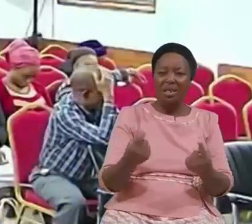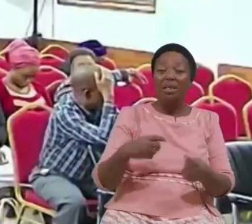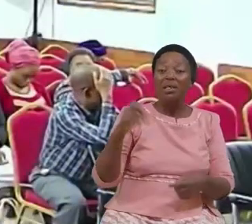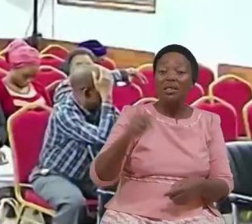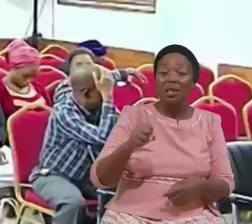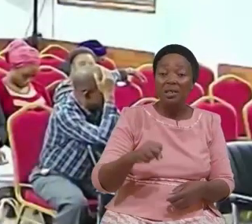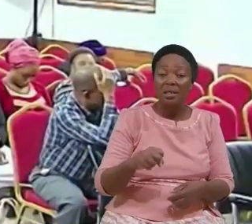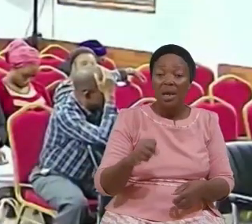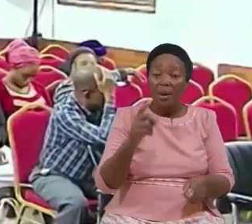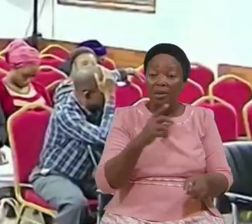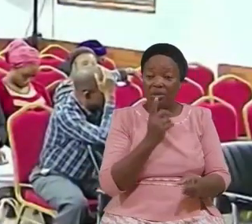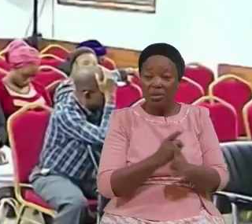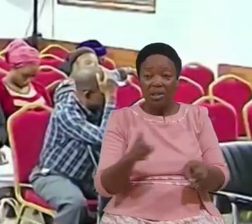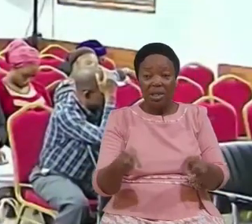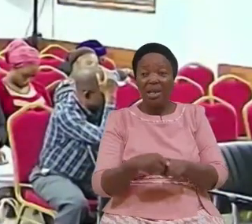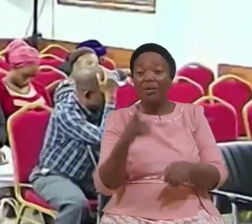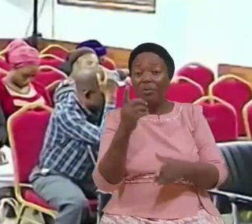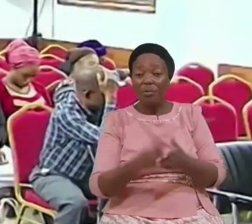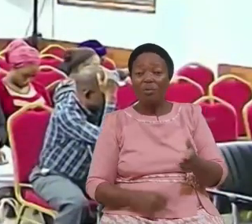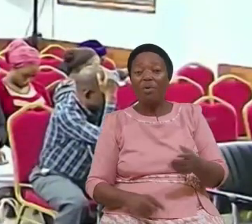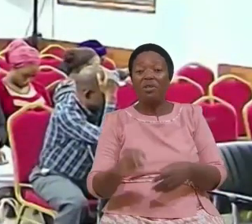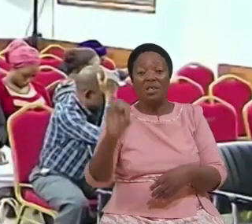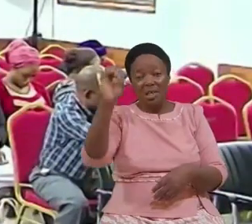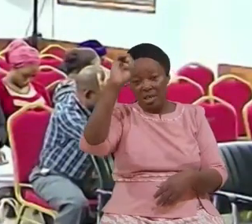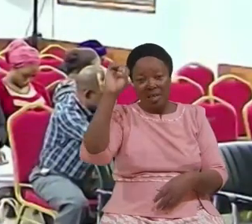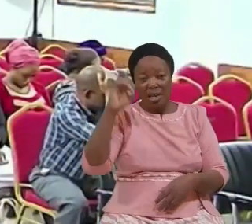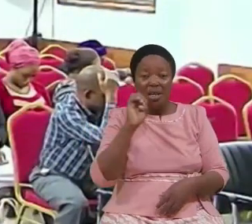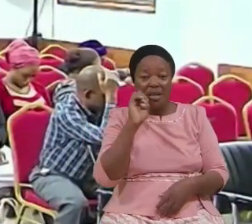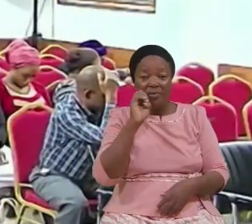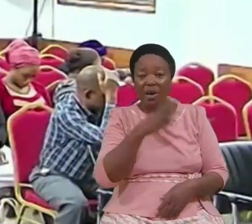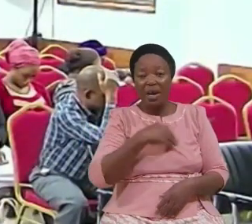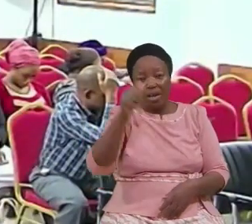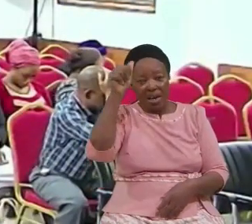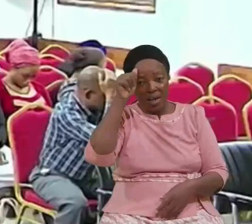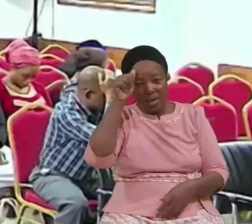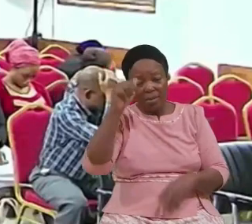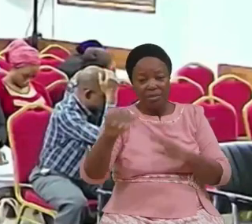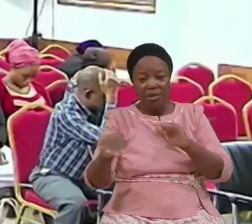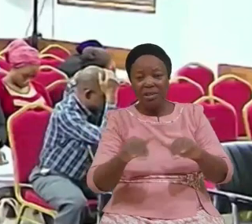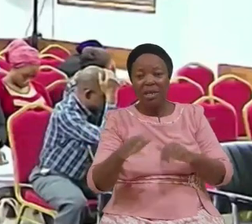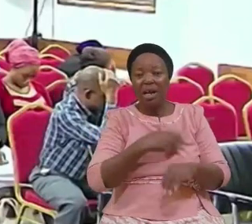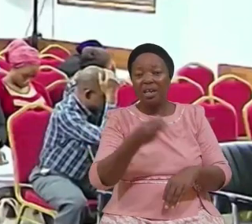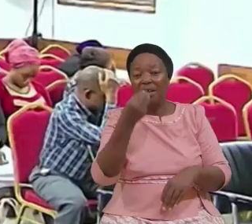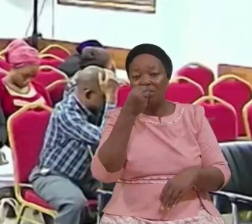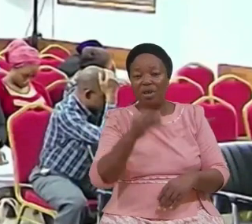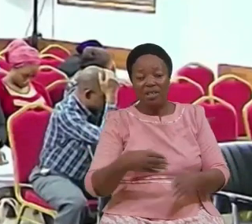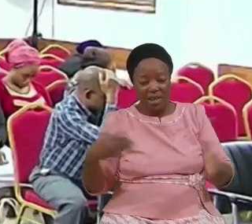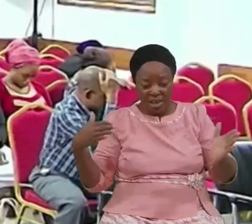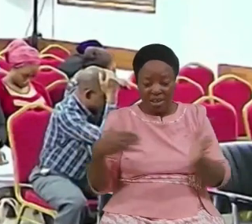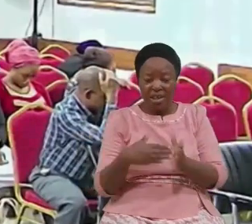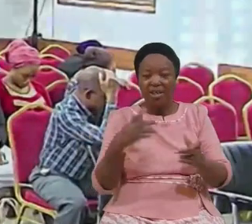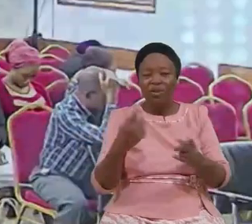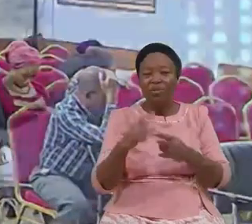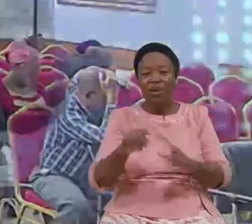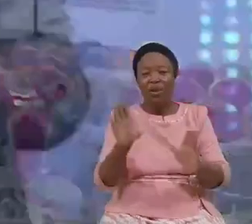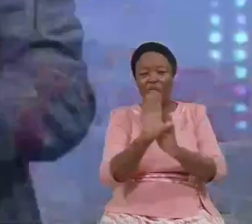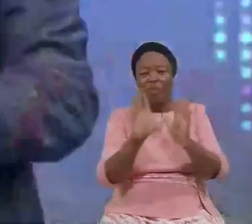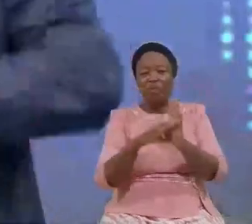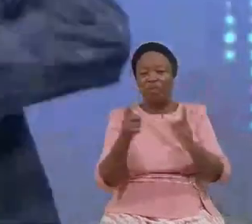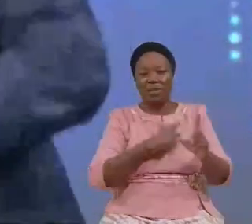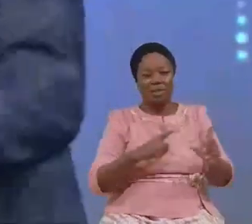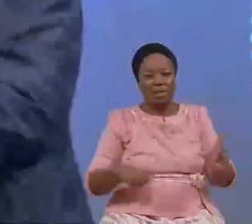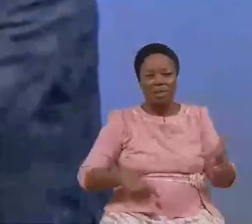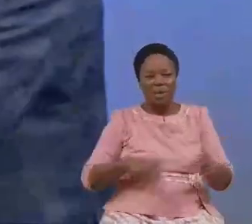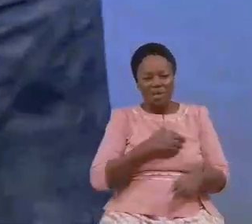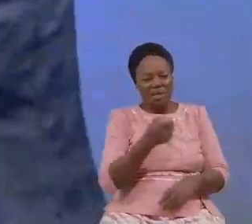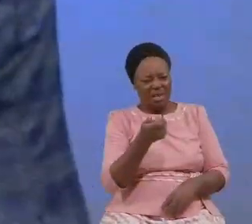comme ce que everdame ont mangé contre Le Mans au commandement de Dieu une